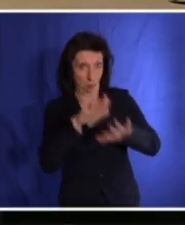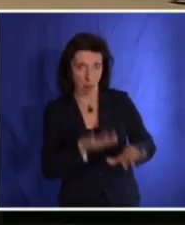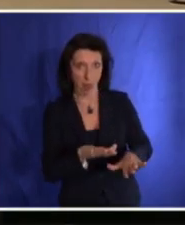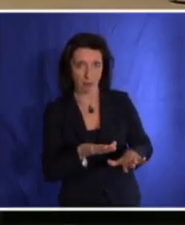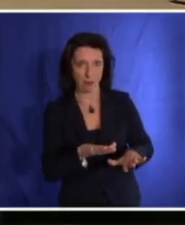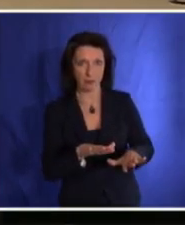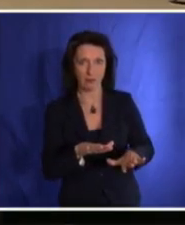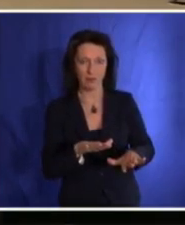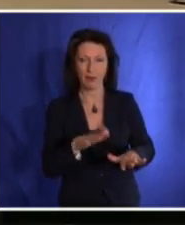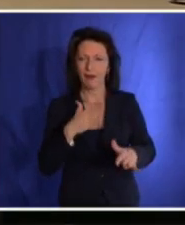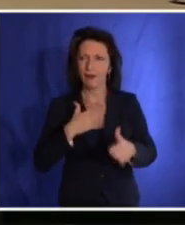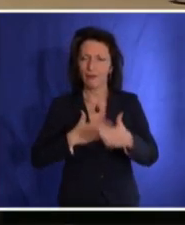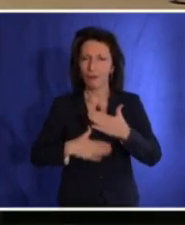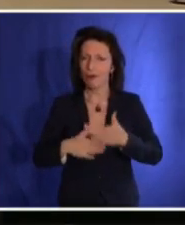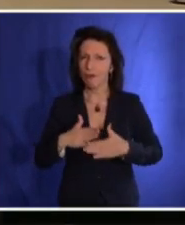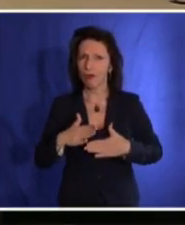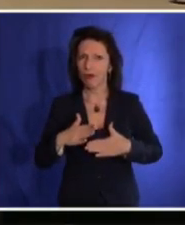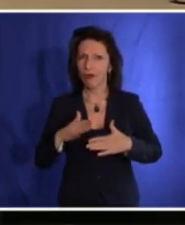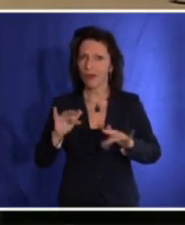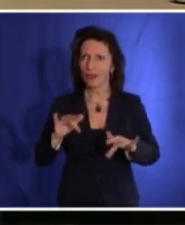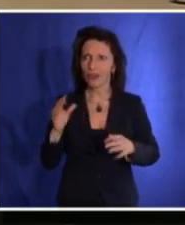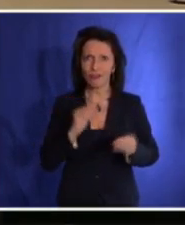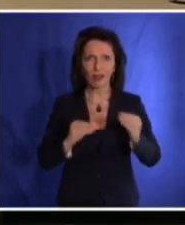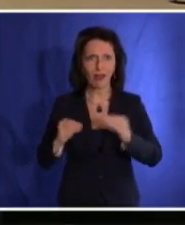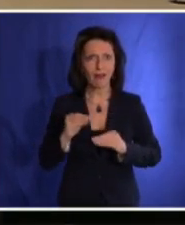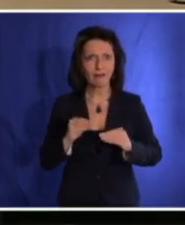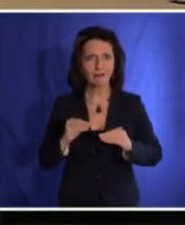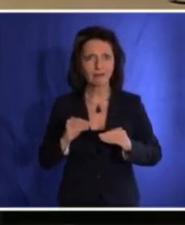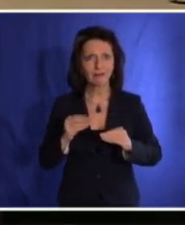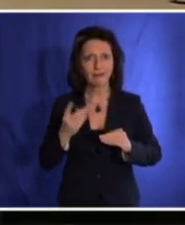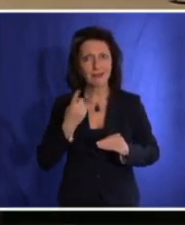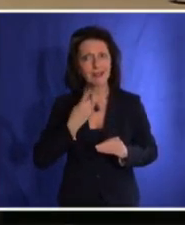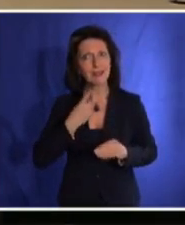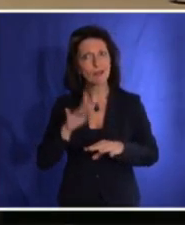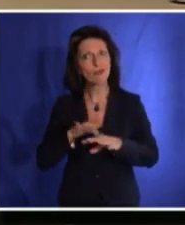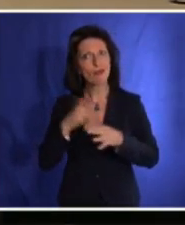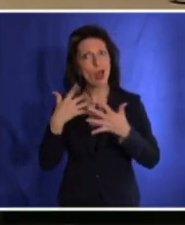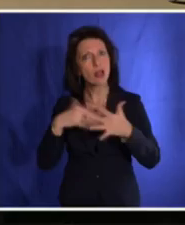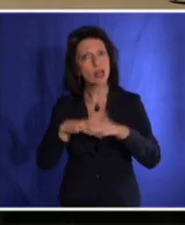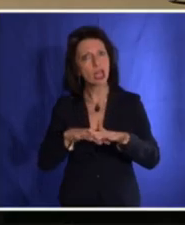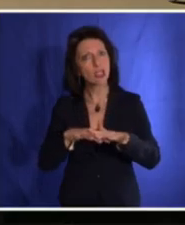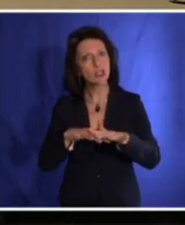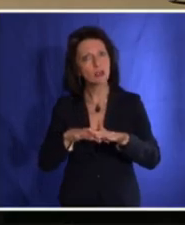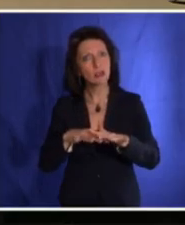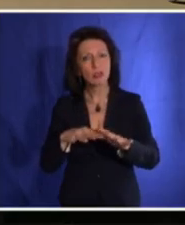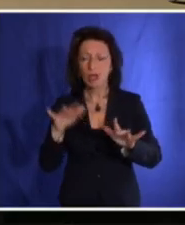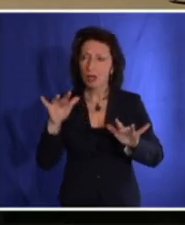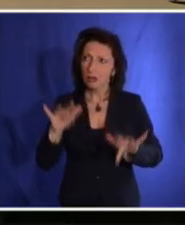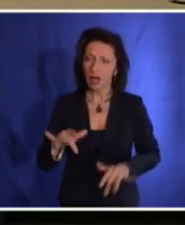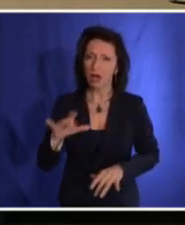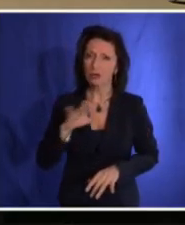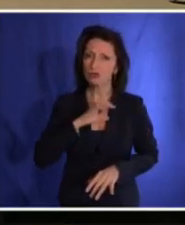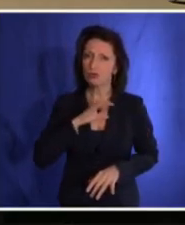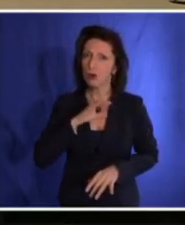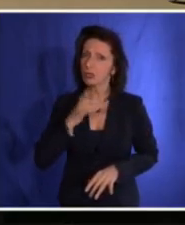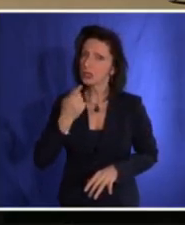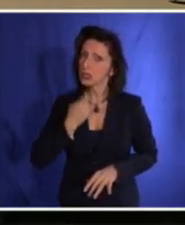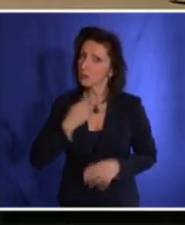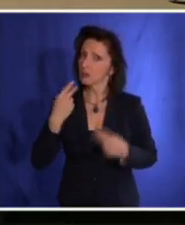fühle ich mich wohl, bin in einem Verein, bin ich integriert, habe ich die Chance, mich